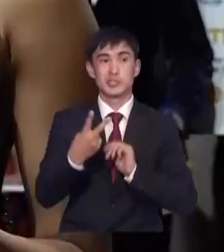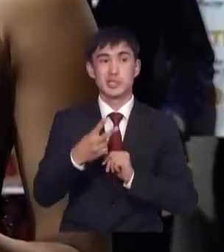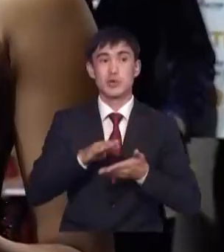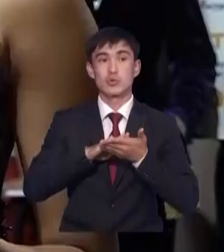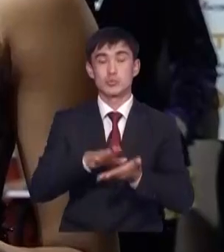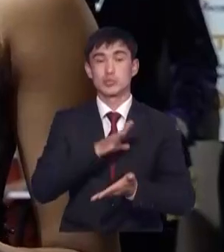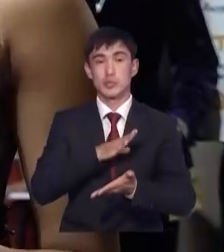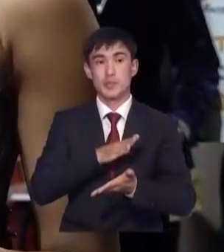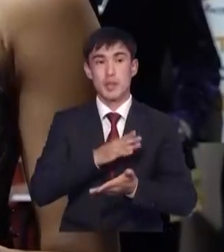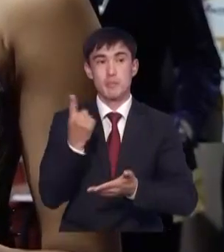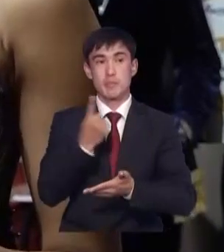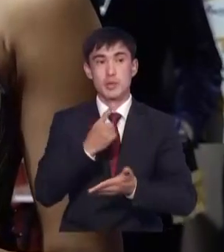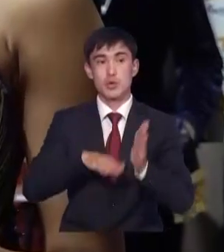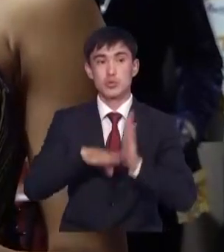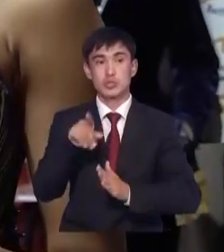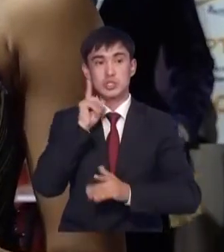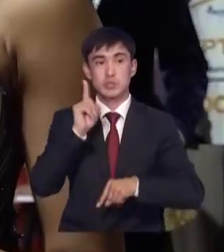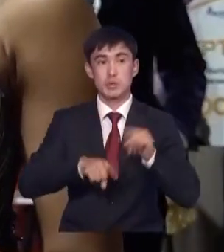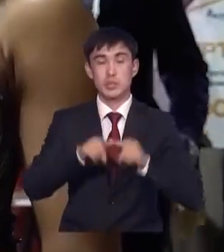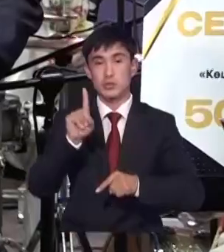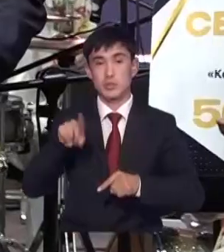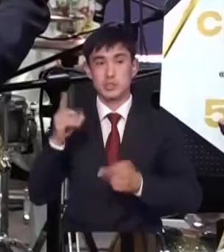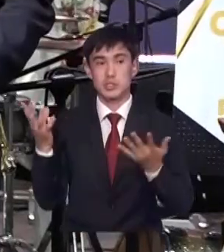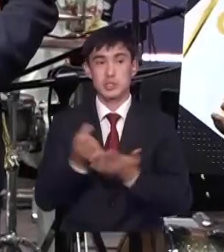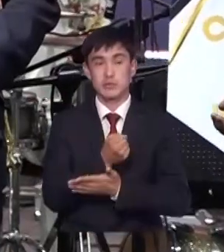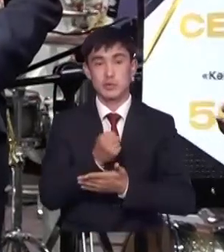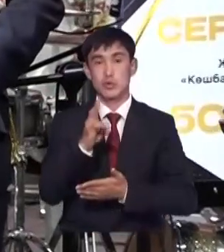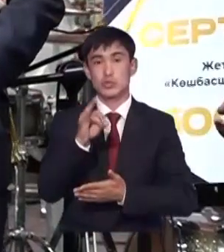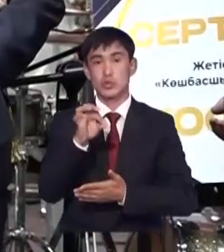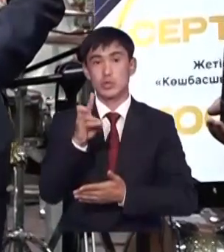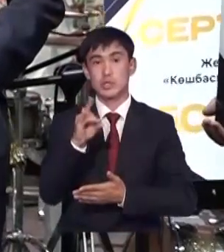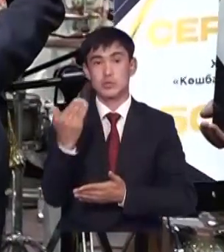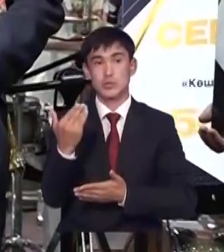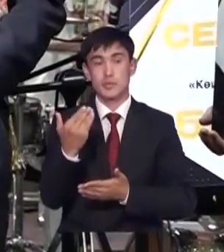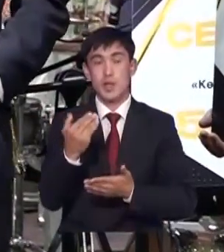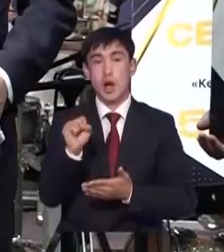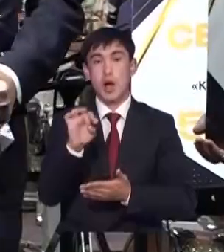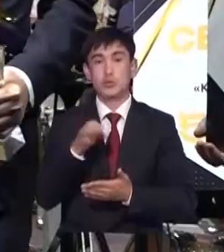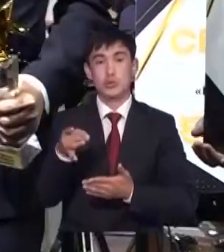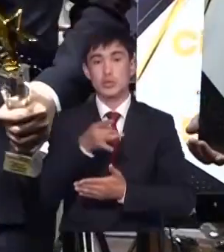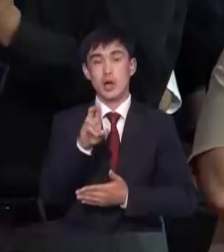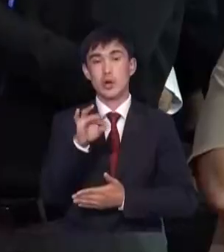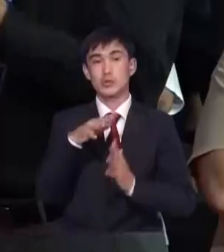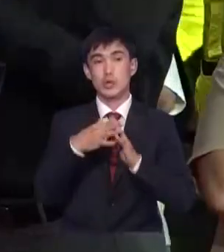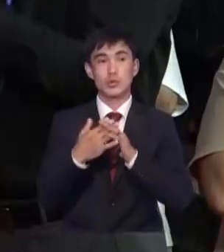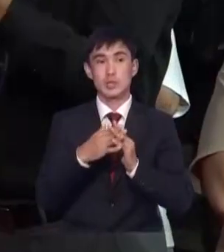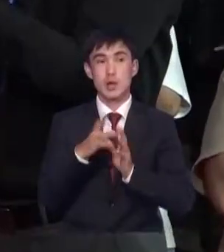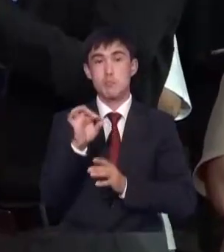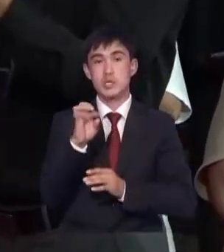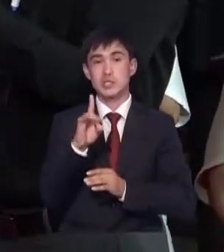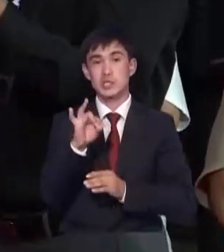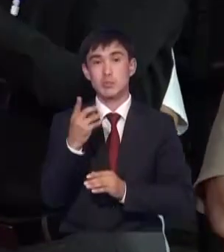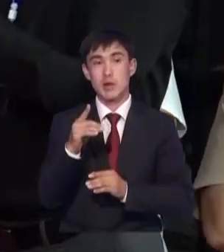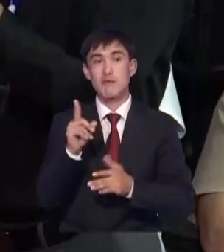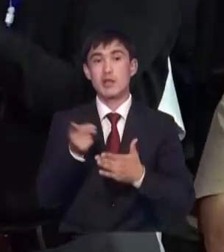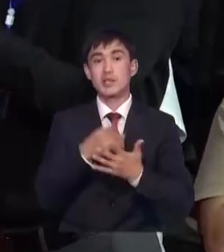Үміті ақталғанның бірі үздік жас патриот номинациясының жеңімпазы Нұржан Нұрғазыұлы. Ол Ақсу ауданы Қарагөз ауылындағы Бижасар